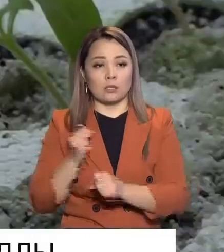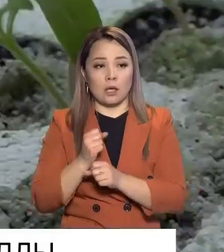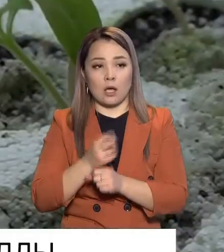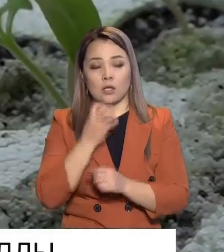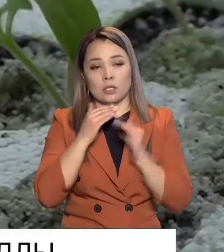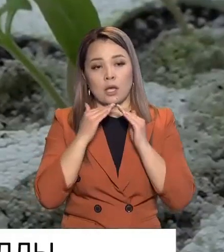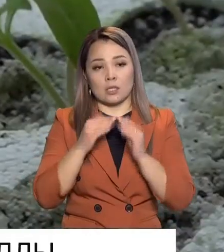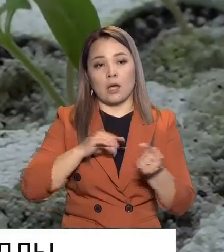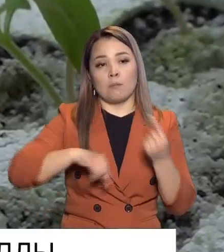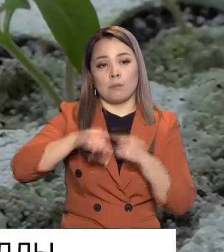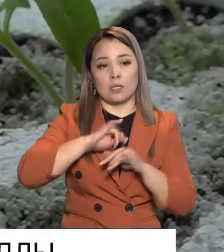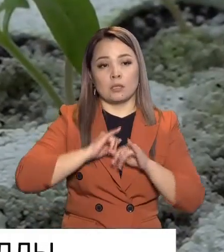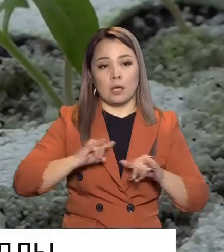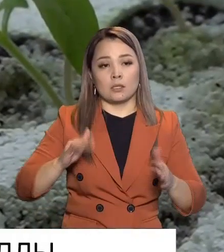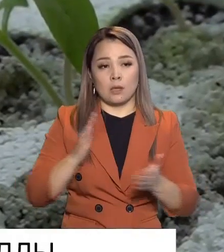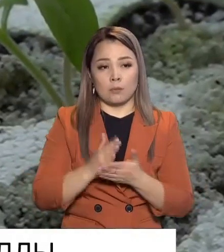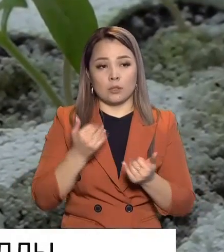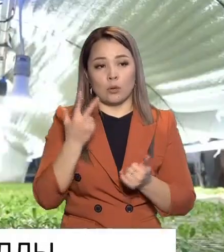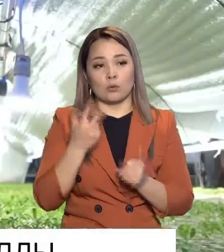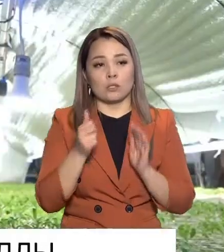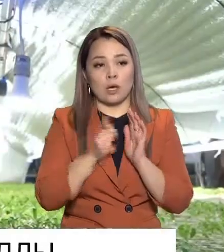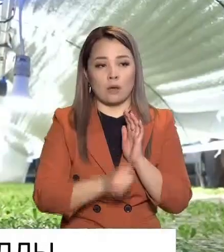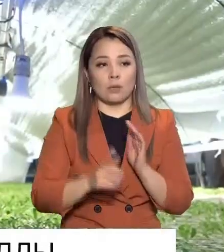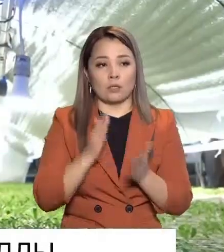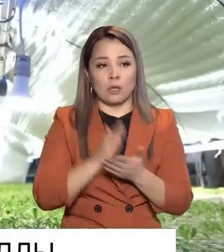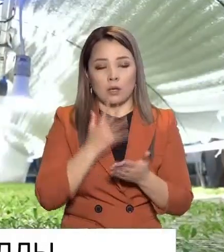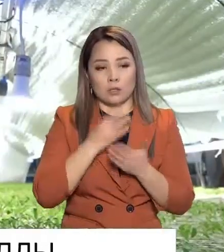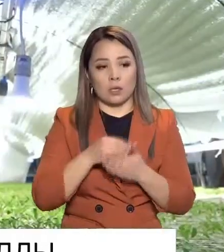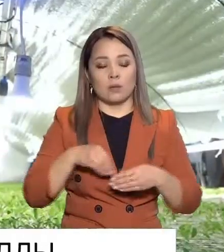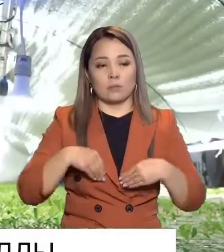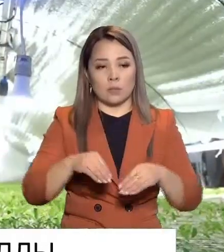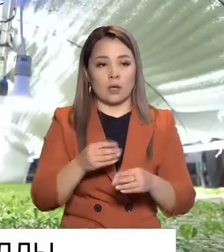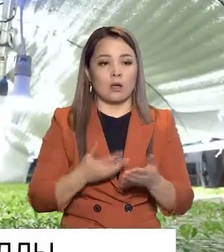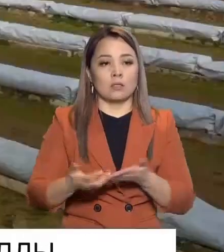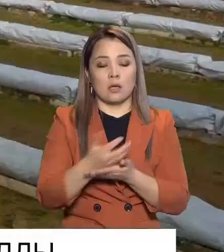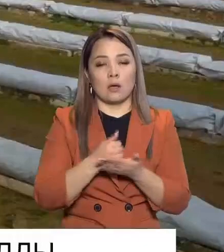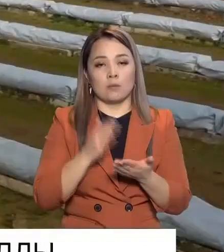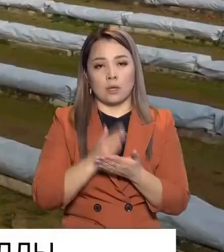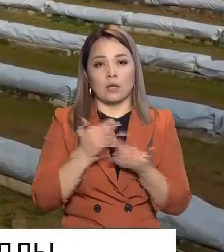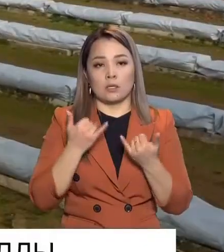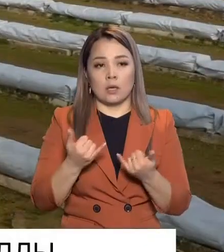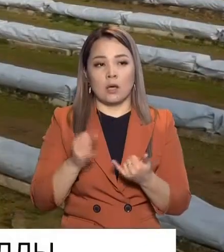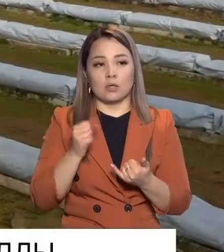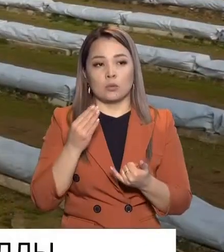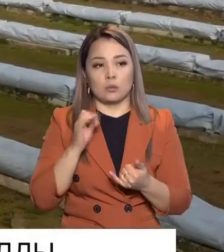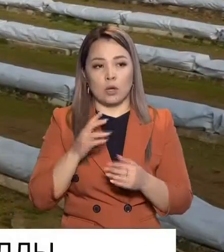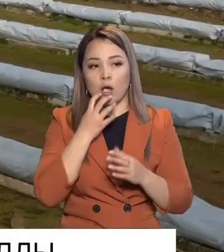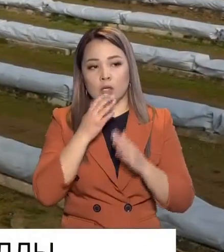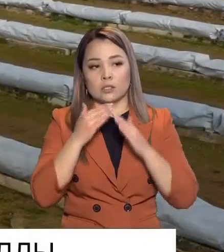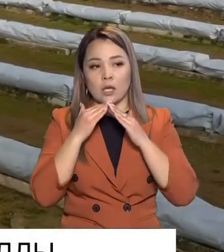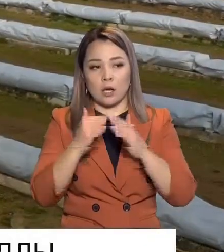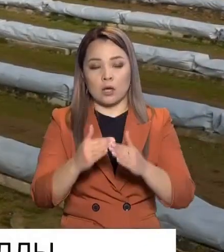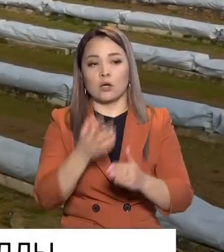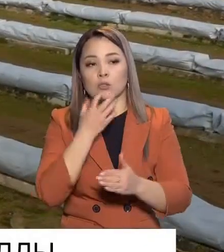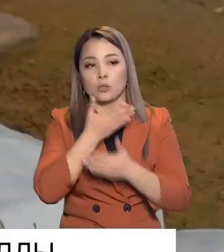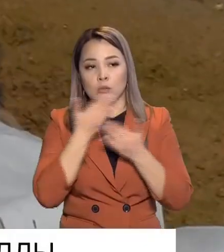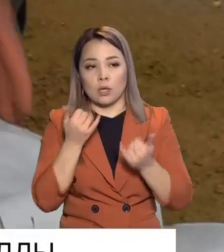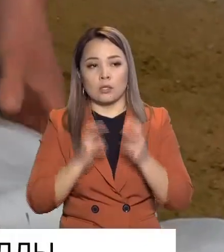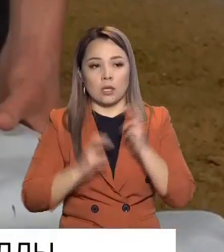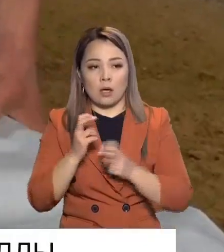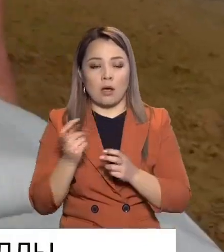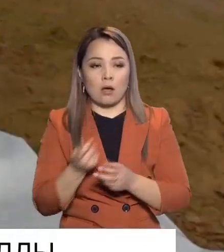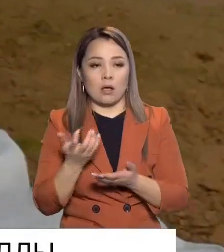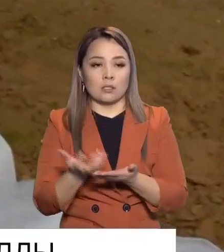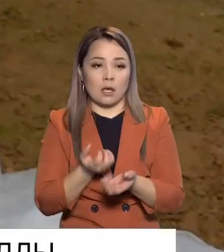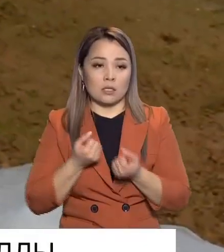жылыжай бизнесі де жетіліп келеді. Былтыр 360 тоннадан астам өнім алынды. Ақшұқыр ауылындағы мына жылыжайда жылудың жоқтығынан өнім аз